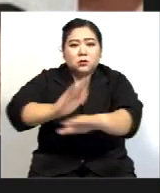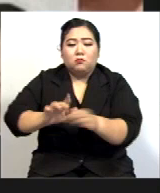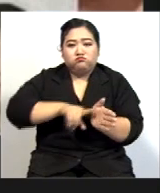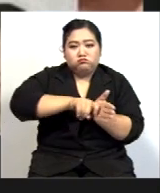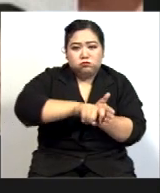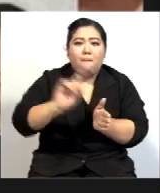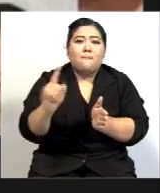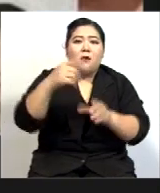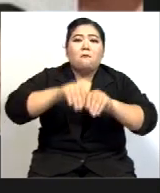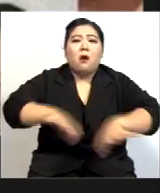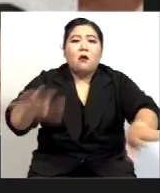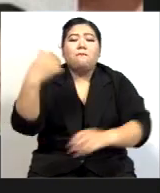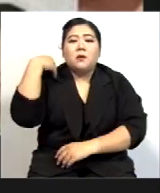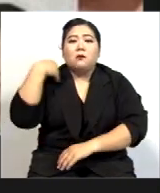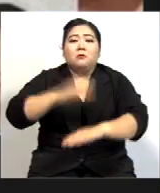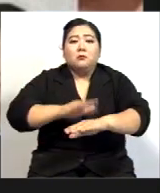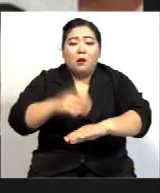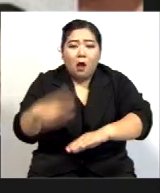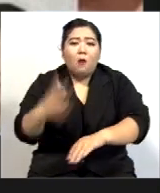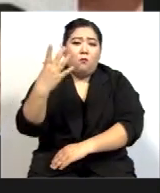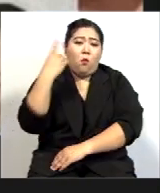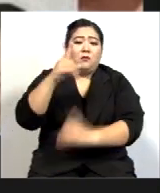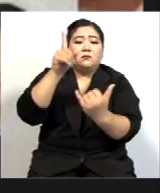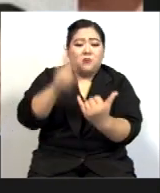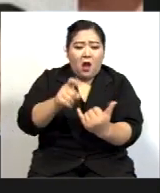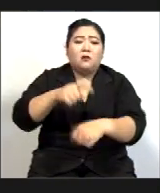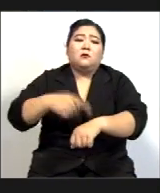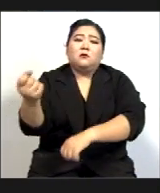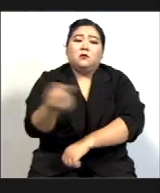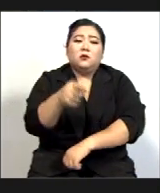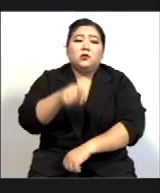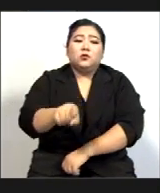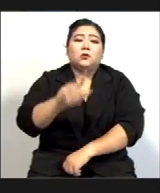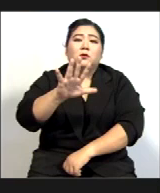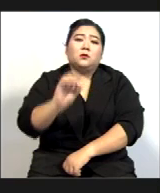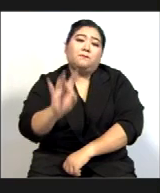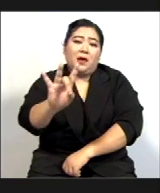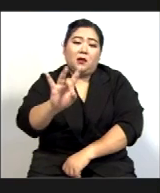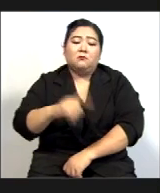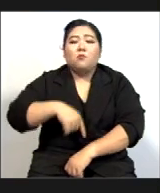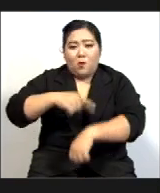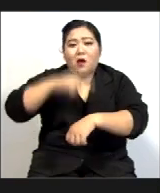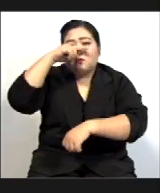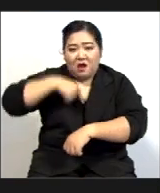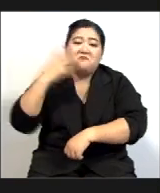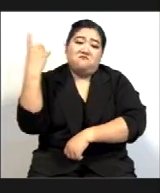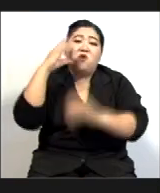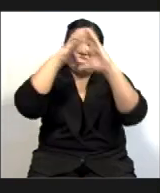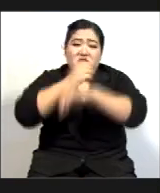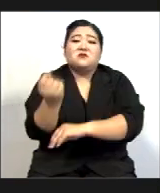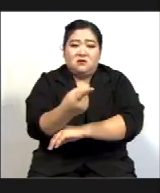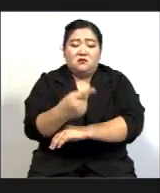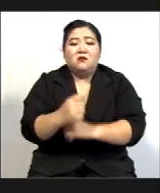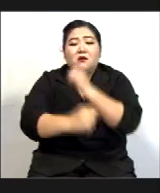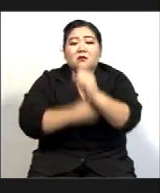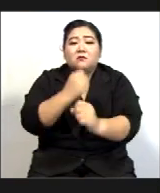ชีวิตลงแล้วเมื่อเวลา 1:58 วันนี้ตามเวลาประเทศไทยโดยจากสุแพทย์คนนี้อายุ